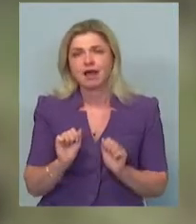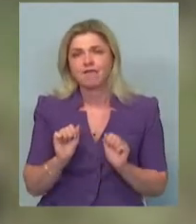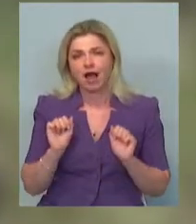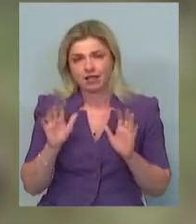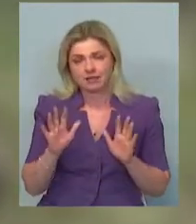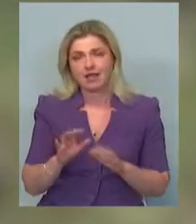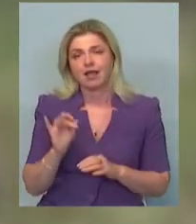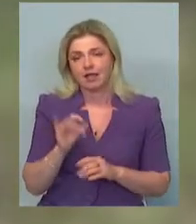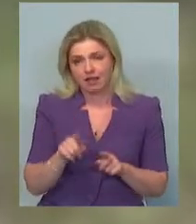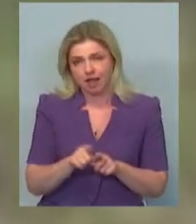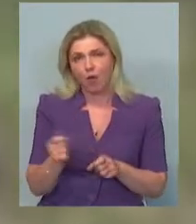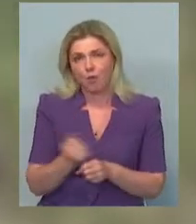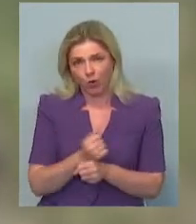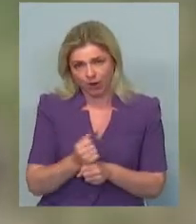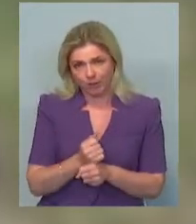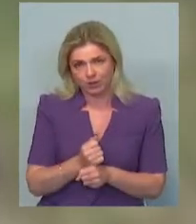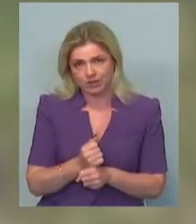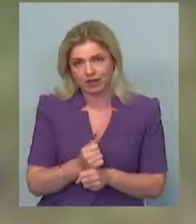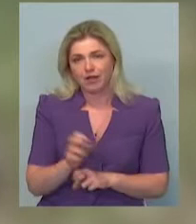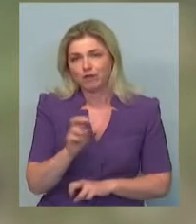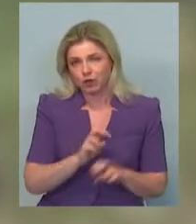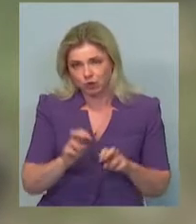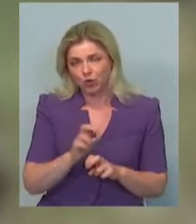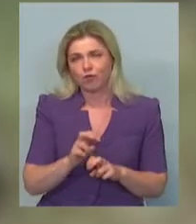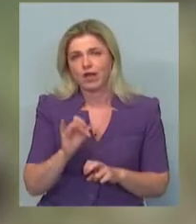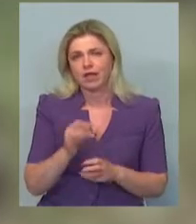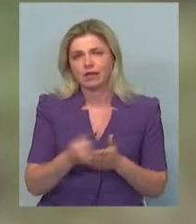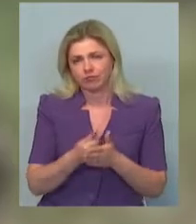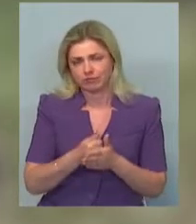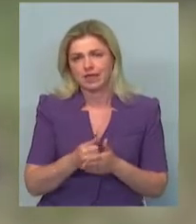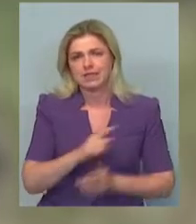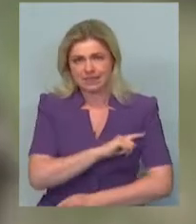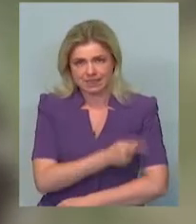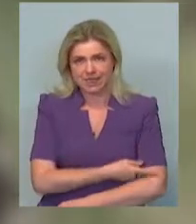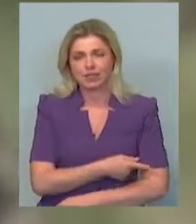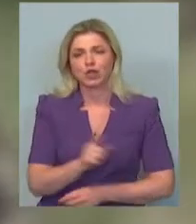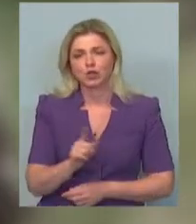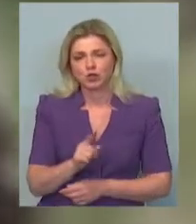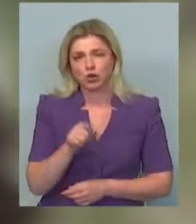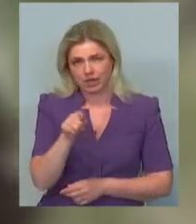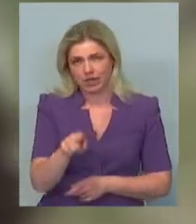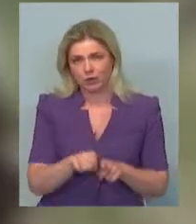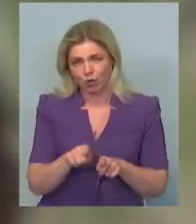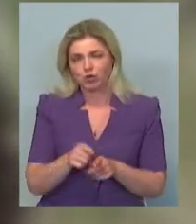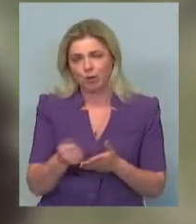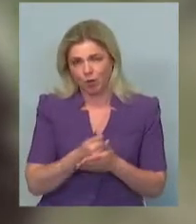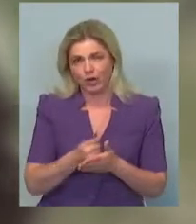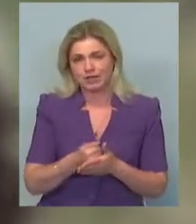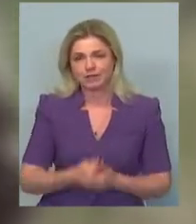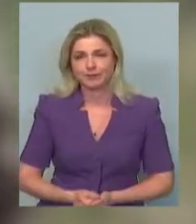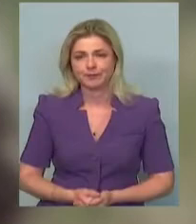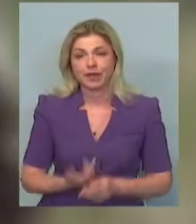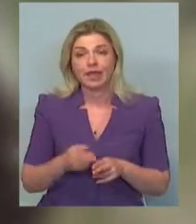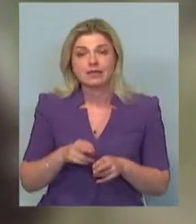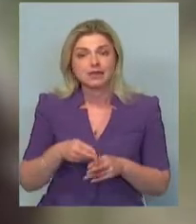боремося, не здаємося, відшукуємо, але відшукуємо сили для того, щоб боротися. Тому борись і ти, тоді переможеш. Це